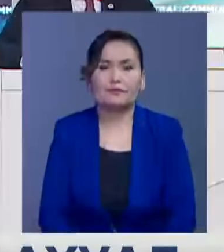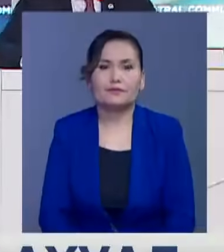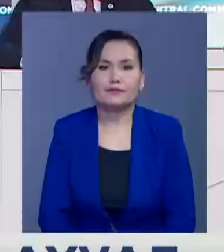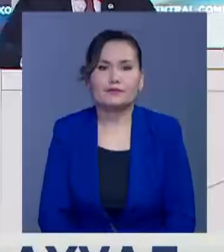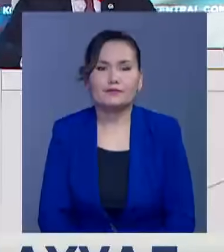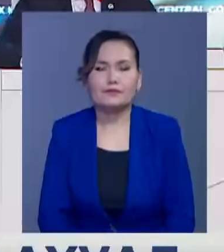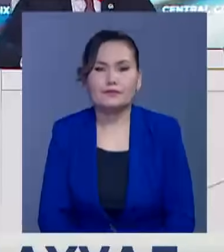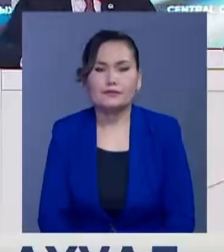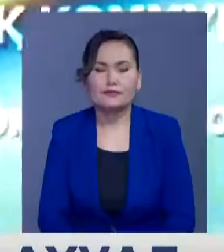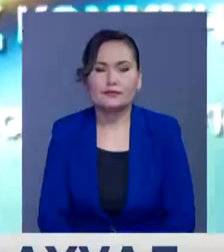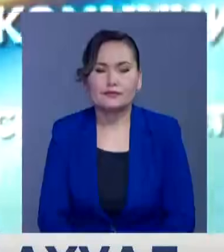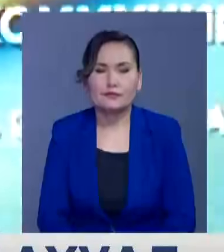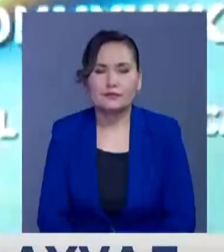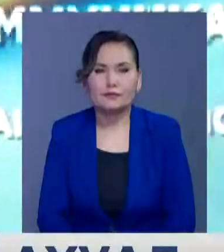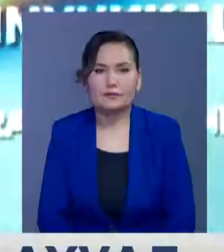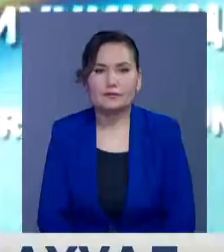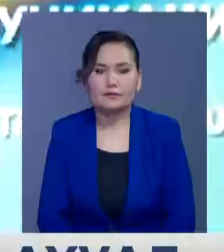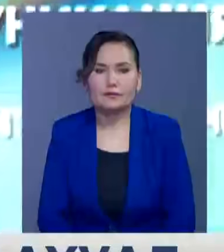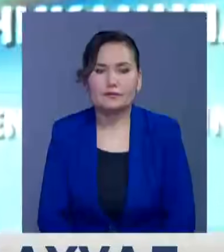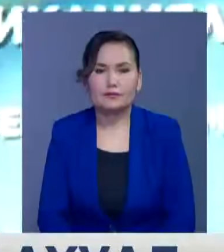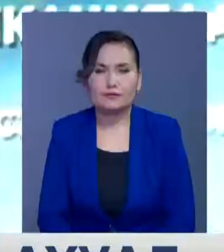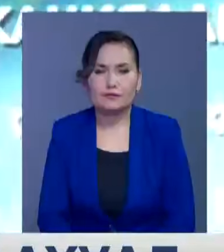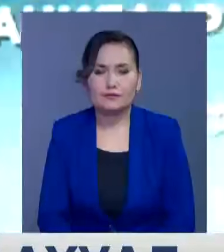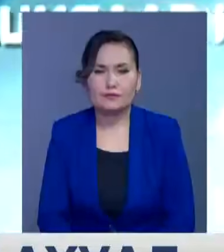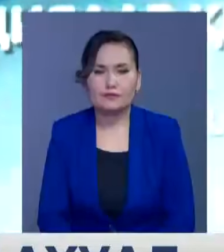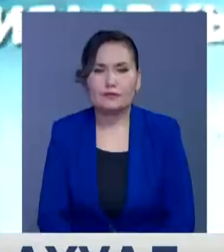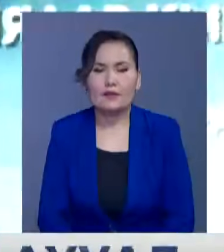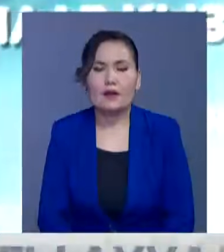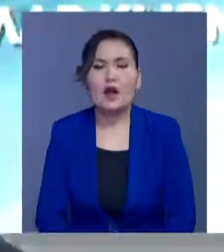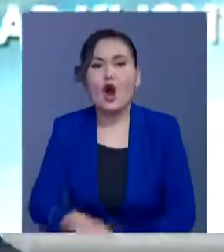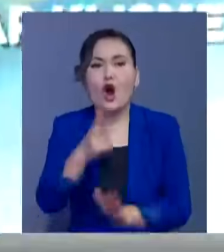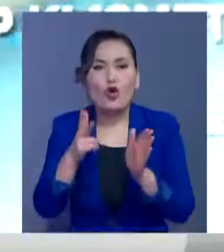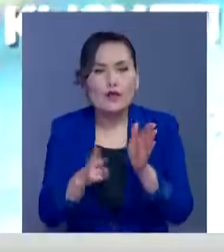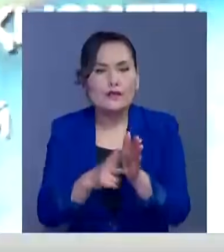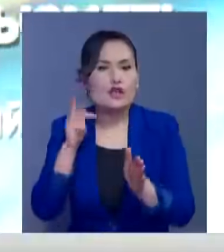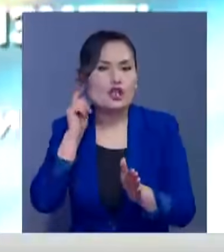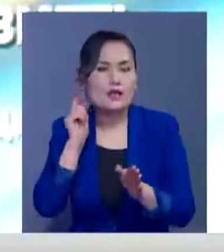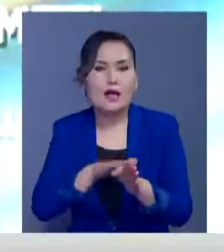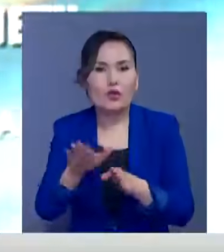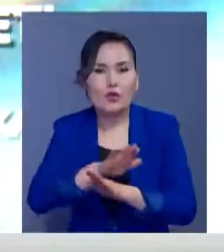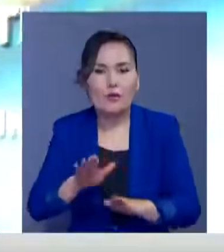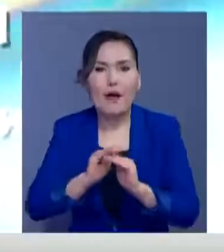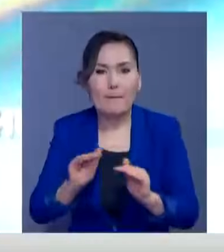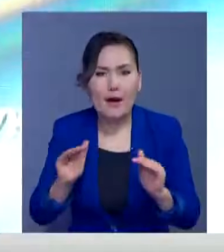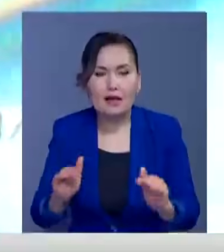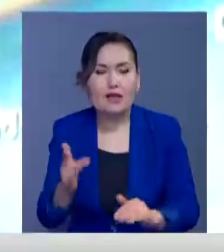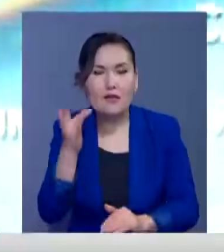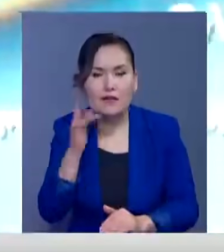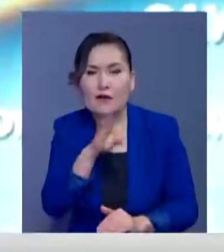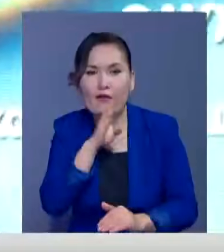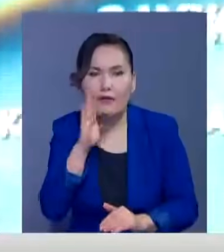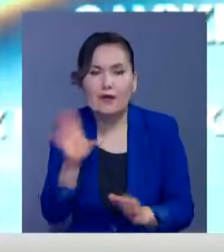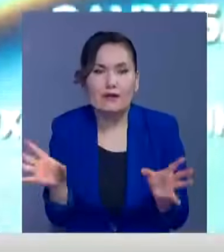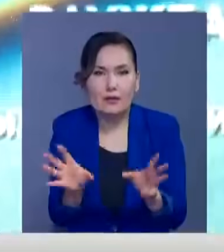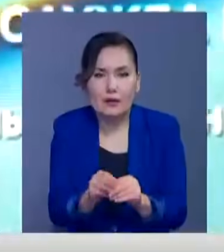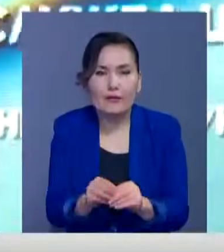Несовершеннолетним детям запрещается находиться во дворе без сопровождения одного из родителей. Кәмелет жасына толмаған балалардың ата-анасы немесе туыстарының қарауынсыз көшеде